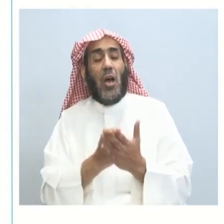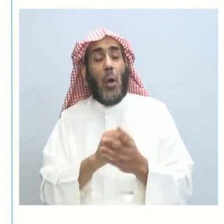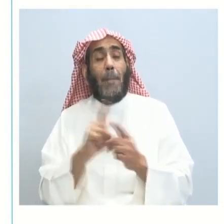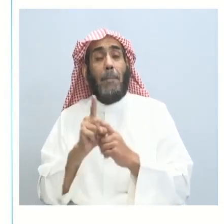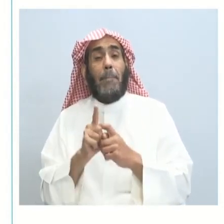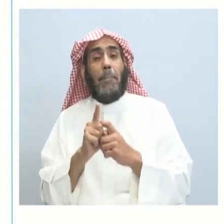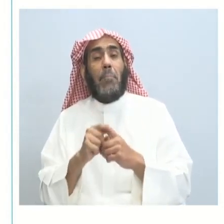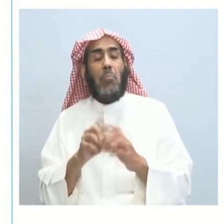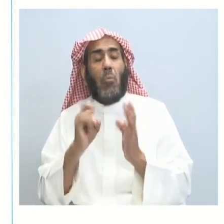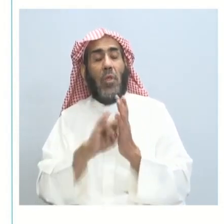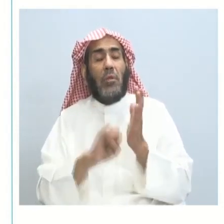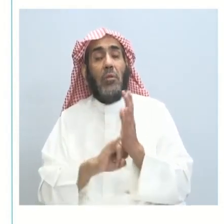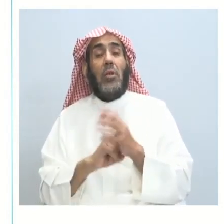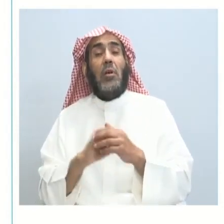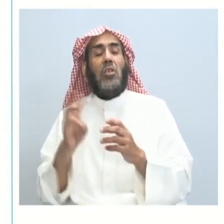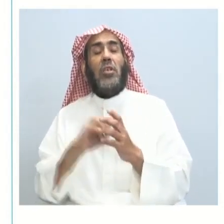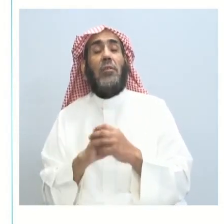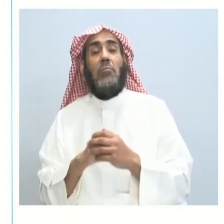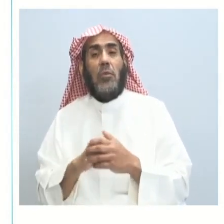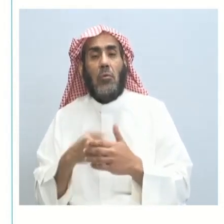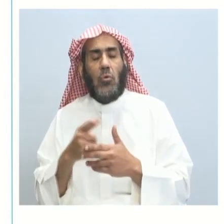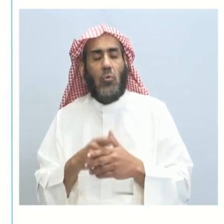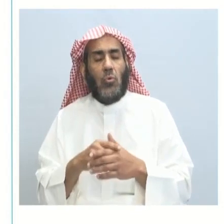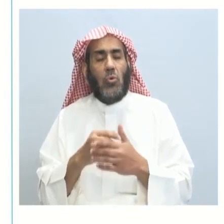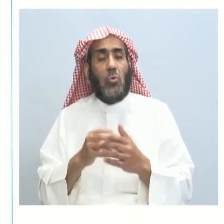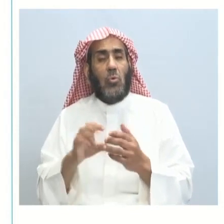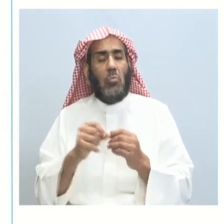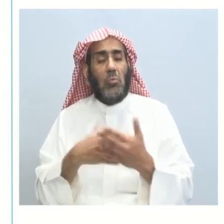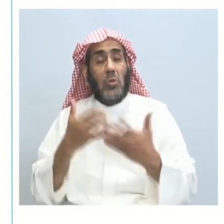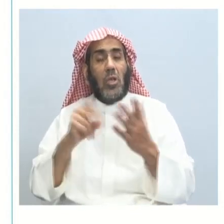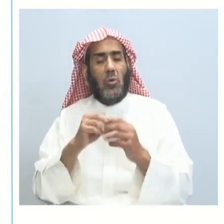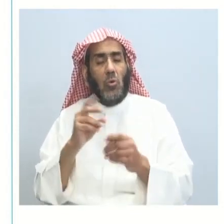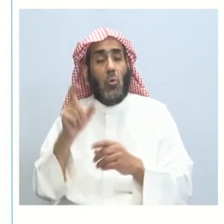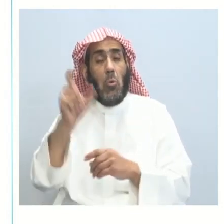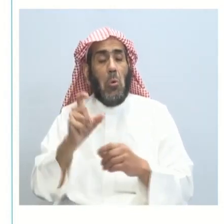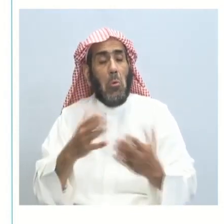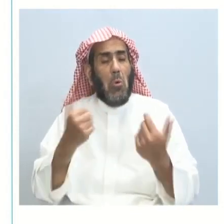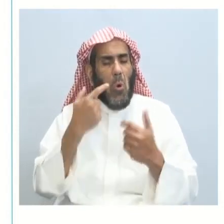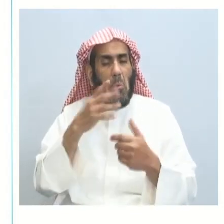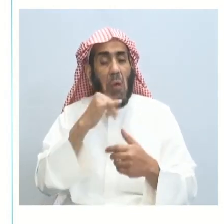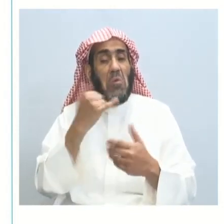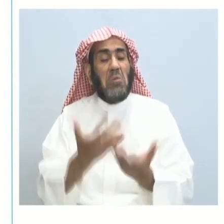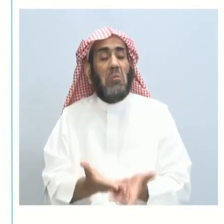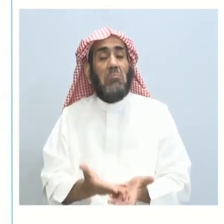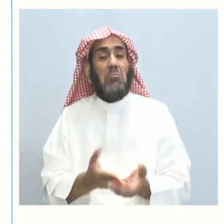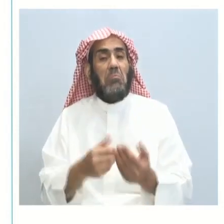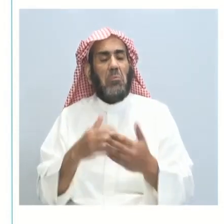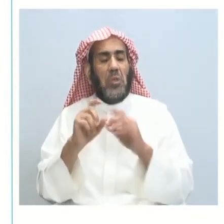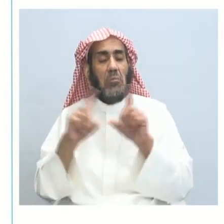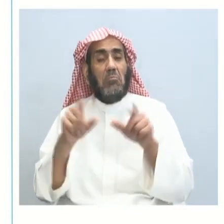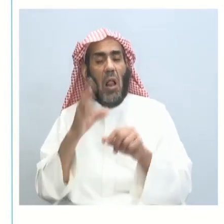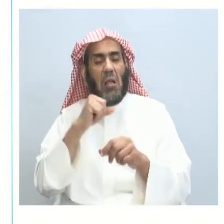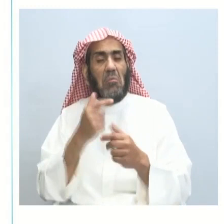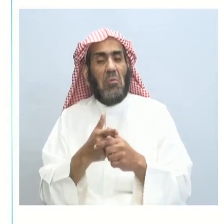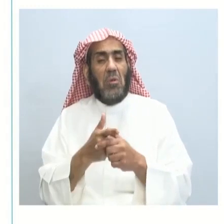بهذا المنظم او بهذه الشركه حينما يكون لدينا اطلاق منتج وياتي العملاء ويجدون عدم الاهتمام المنتج